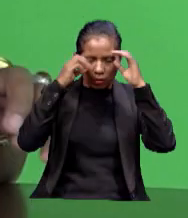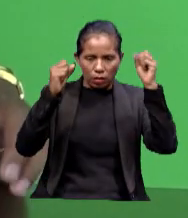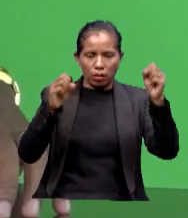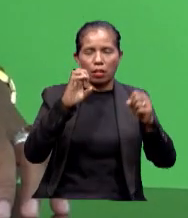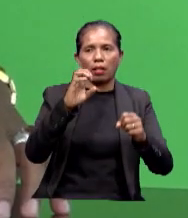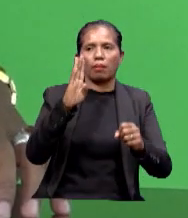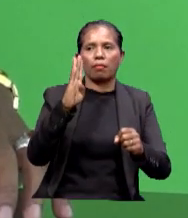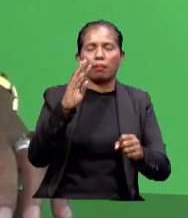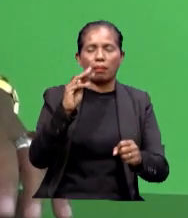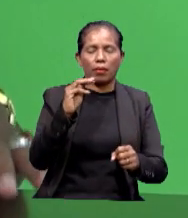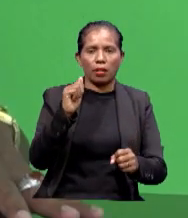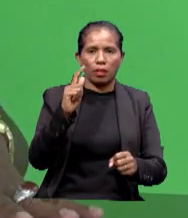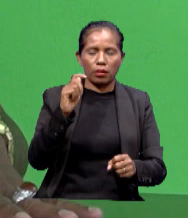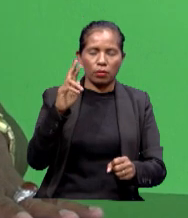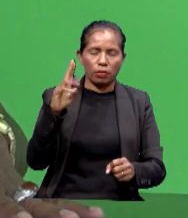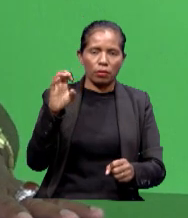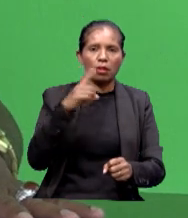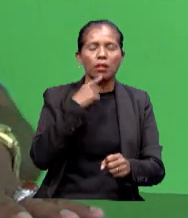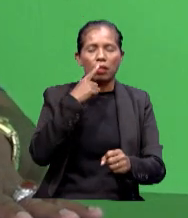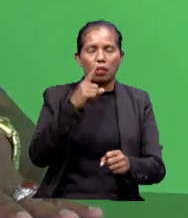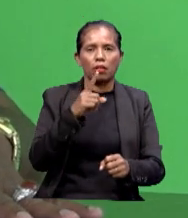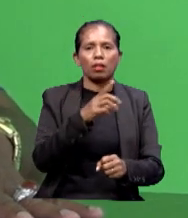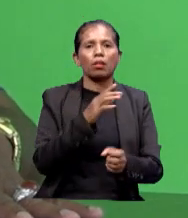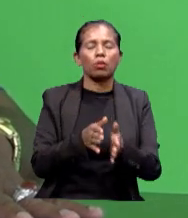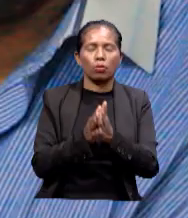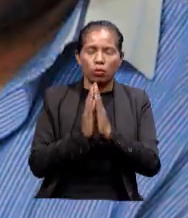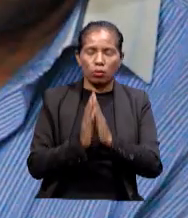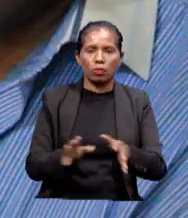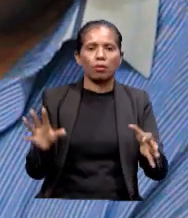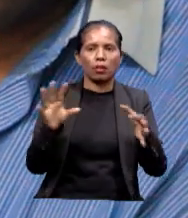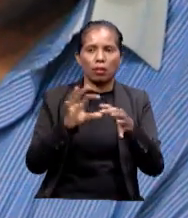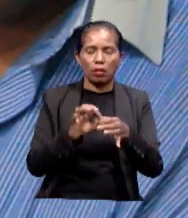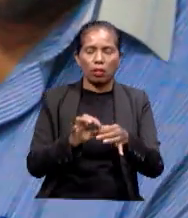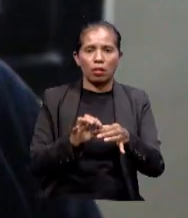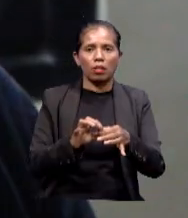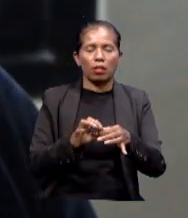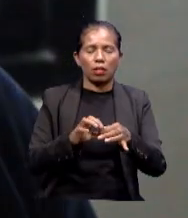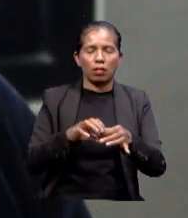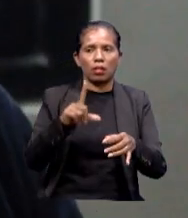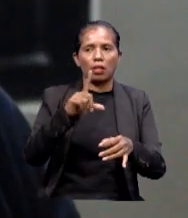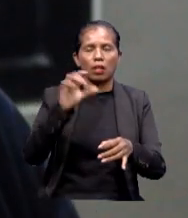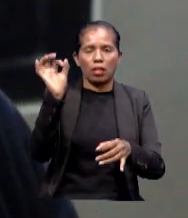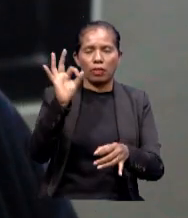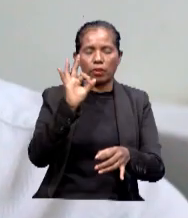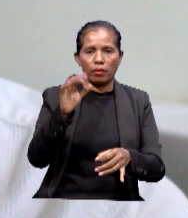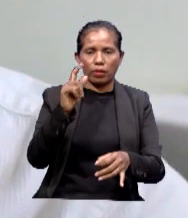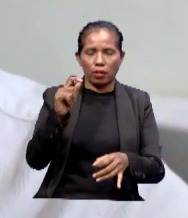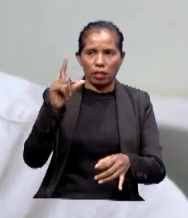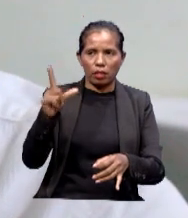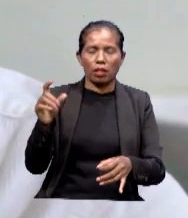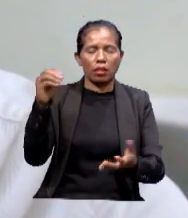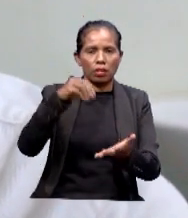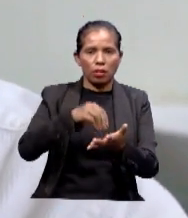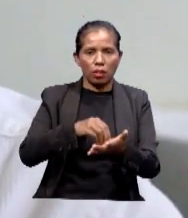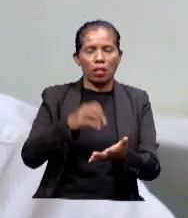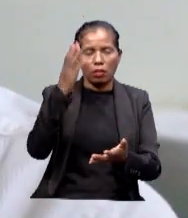FC Aleixo de Carvalho Ximenes Monteiro husba organ liga futebol Timor Leste no federasi futebol Timor Leste atu tau